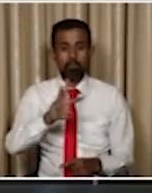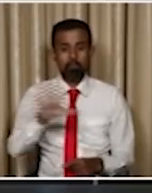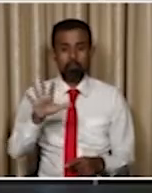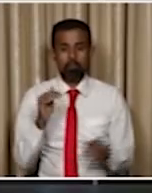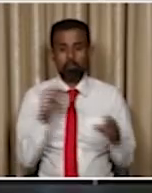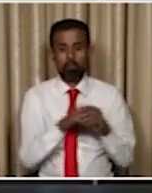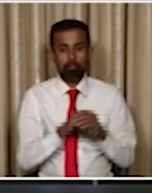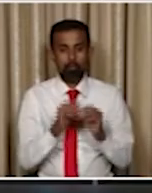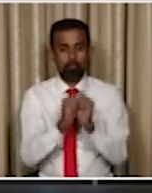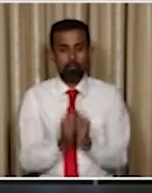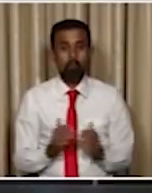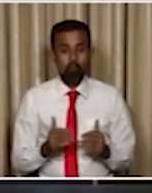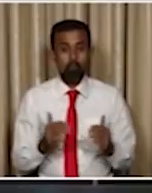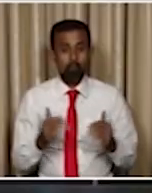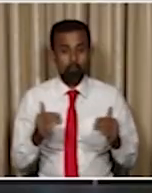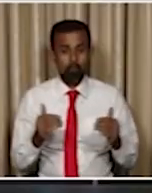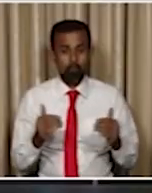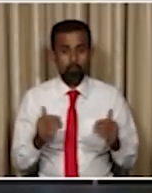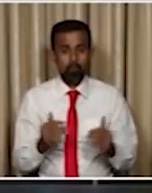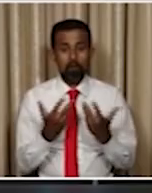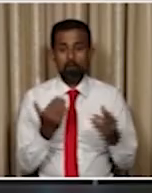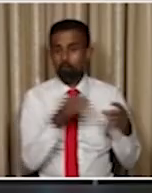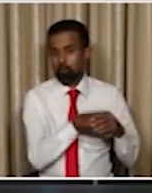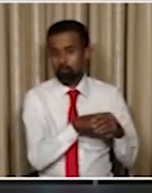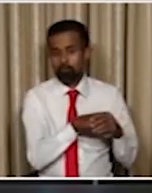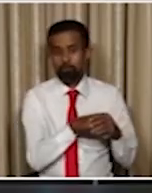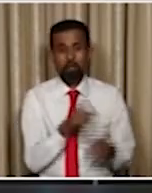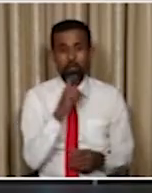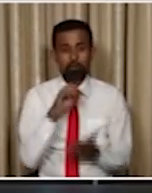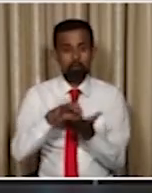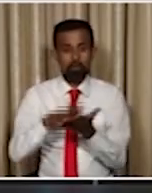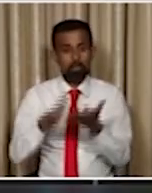බඳවා ගැනීමේ කටයුතු දැන්ට සිදුවෙමින් යනවා. ඒ ප්‍රමාණය බඳවාගෙන අර නඩු තීන්දුව